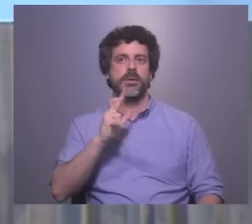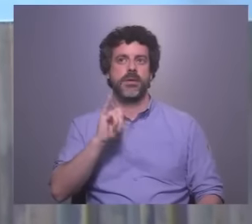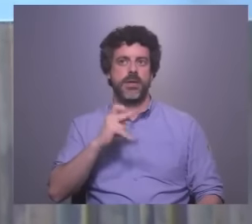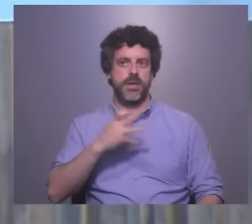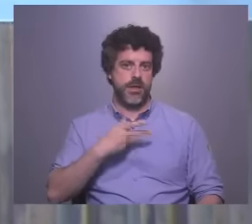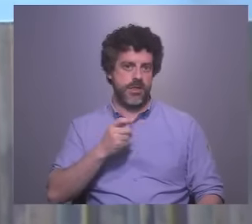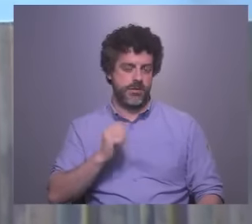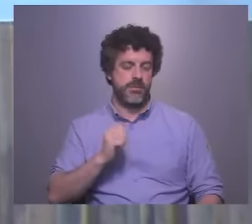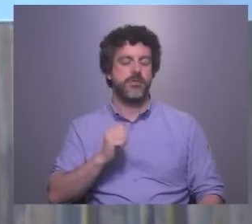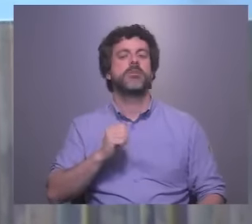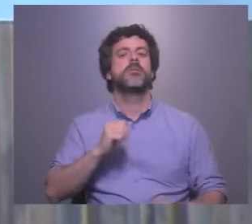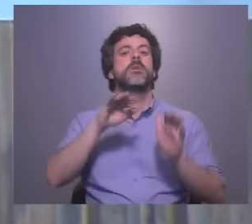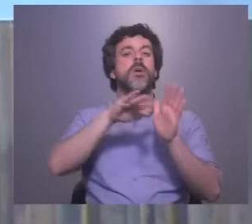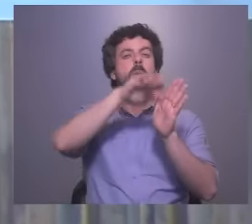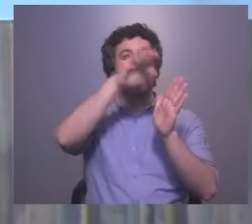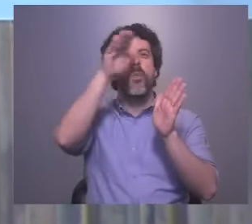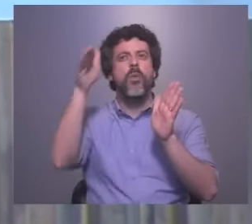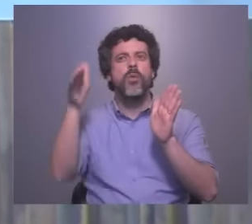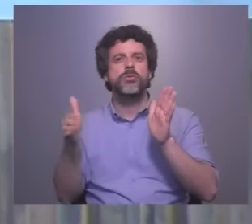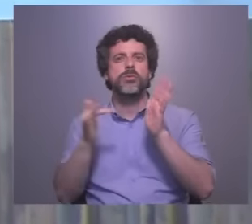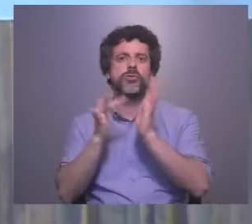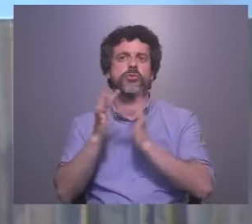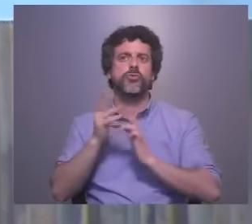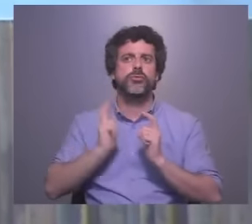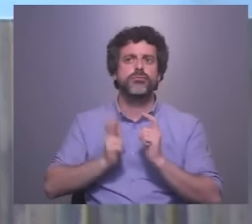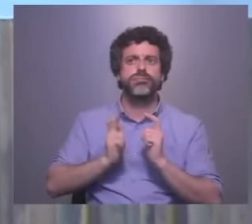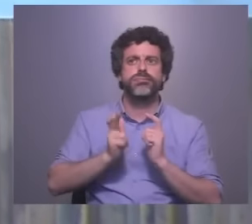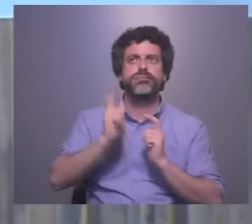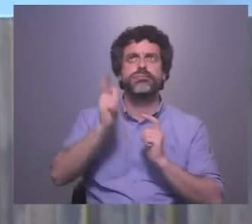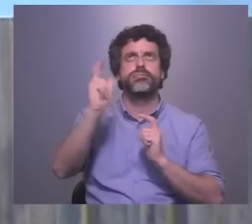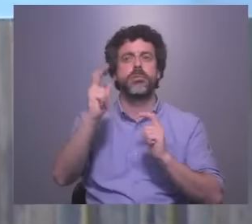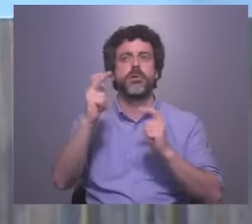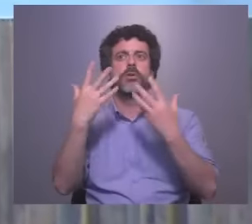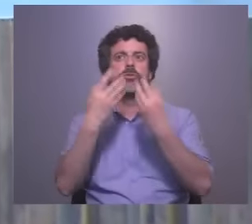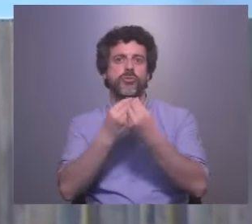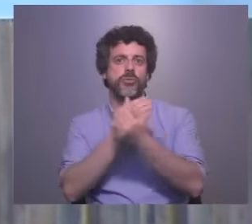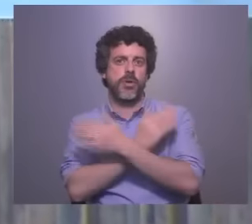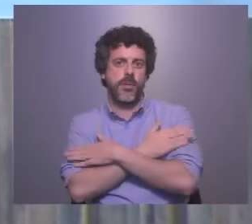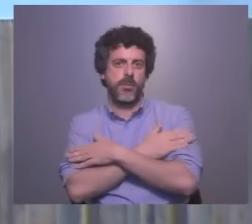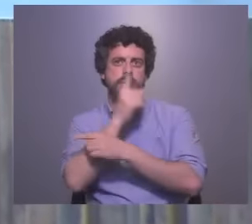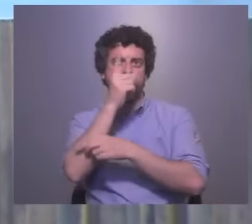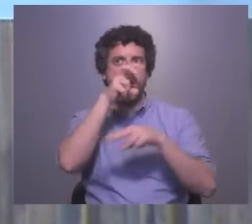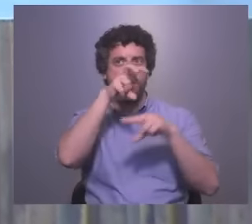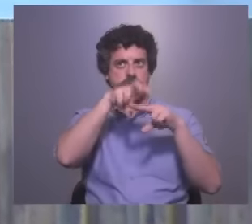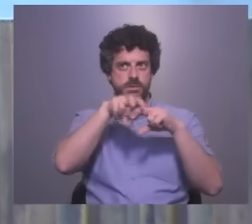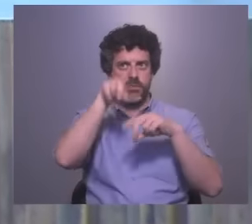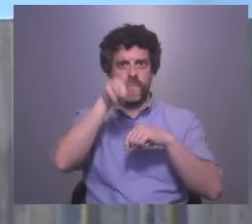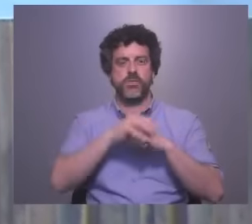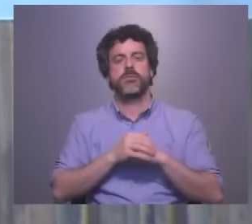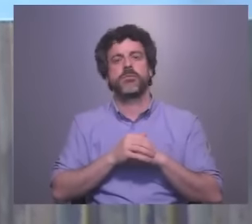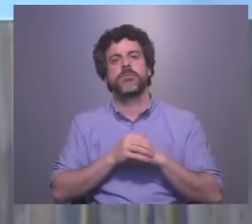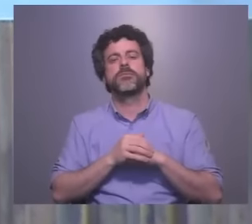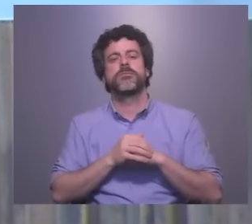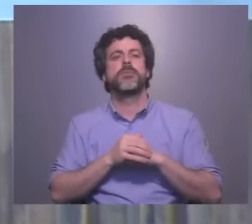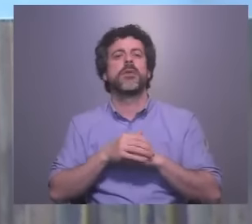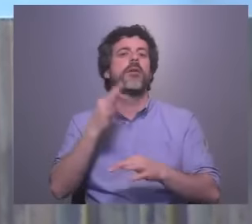In quel tempo Gesù passò all'altra riva del mare di Galilea, cioè di Tiberiade.